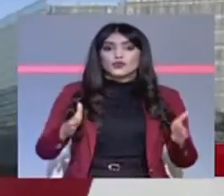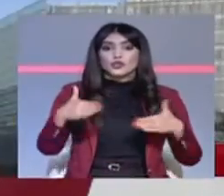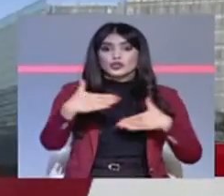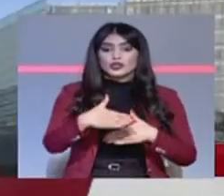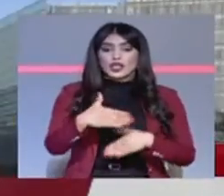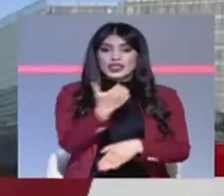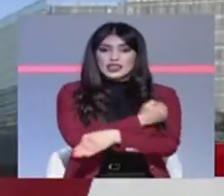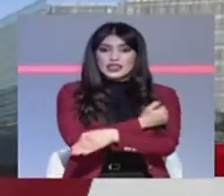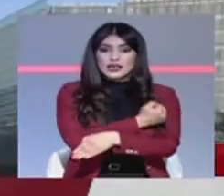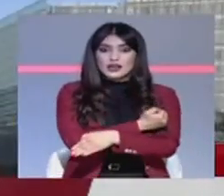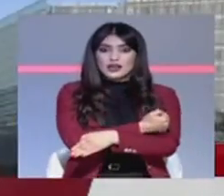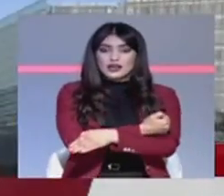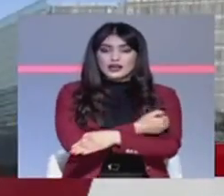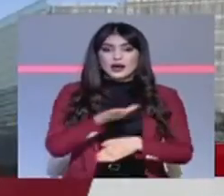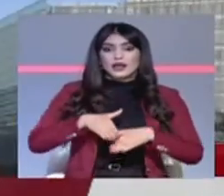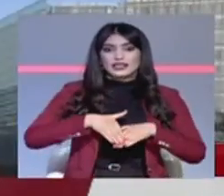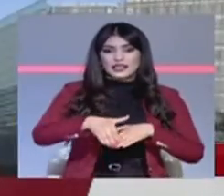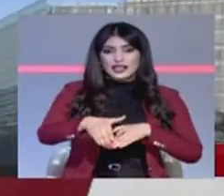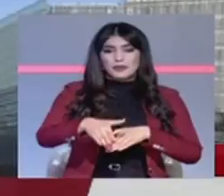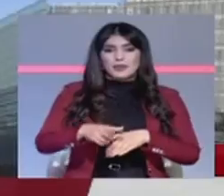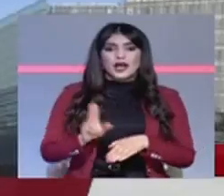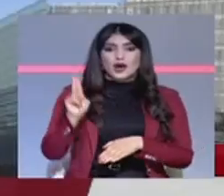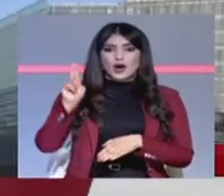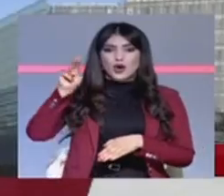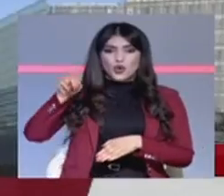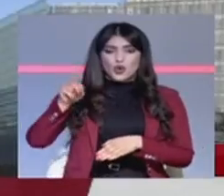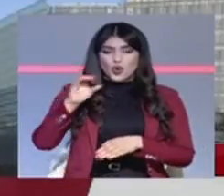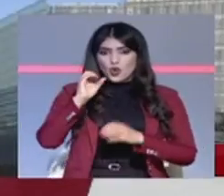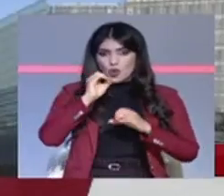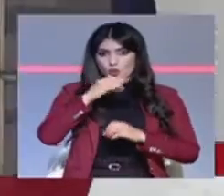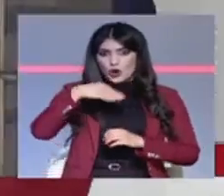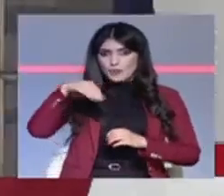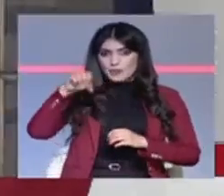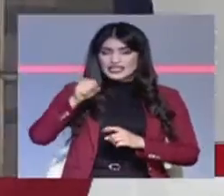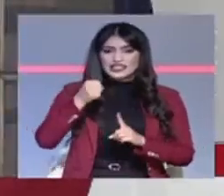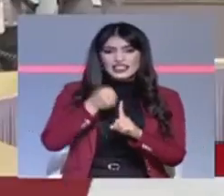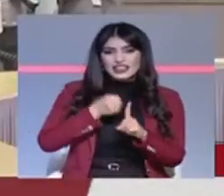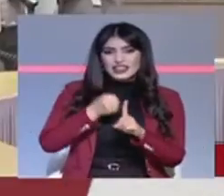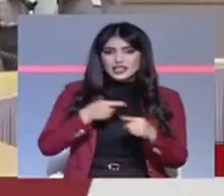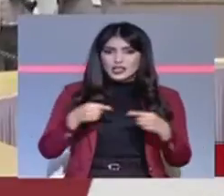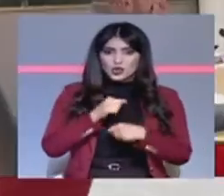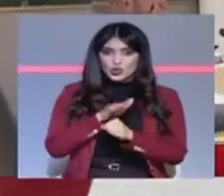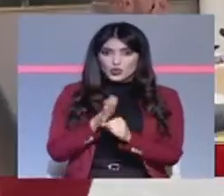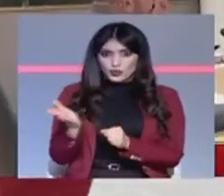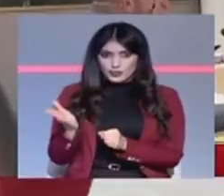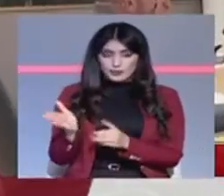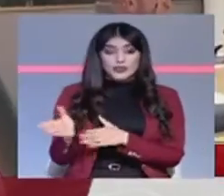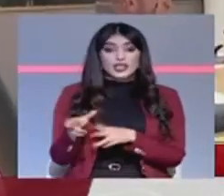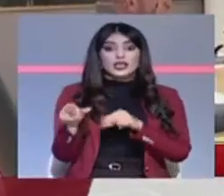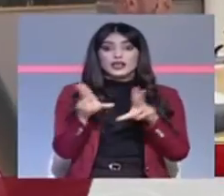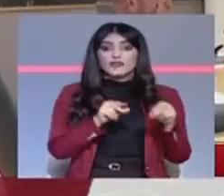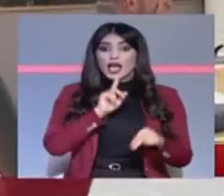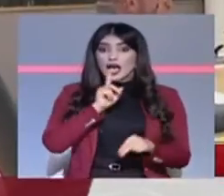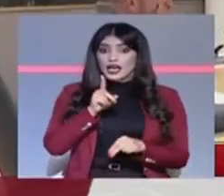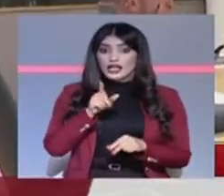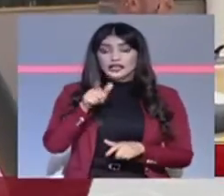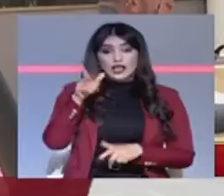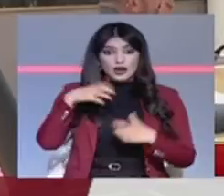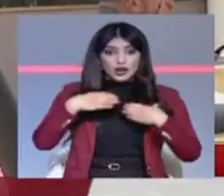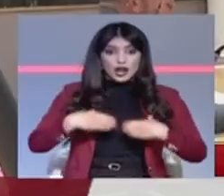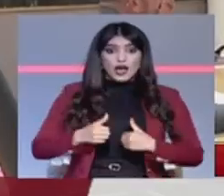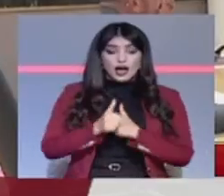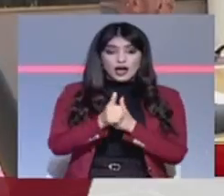قاعات تقودها منظمه الصحه العالميه لمكافحه الفيروس واكد الموقعون ان التزام